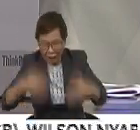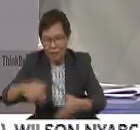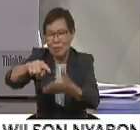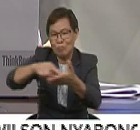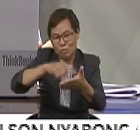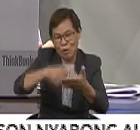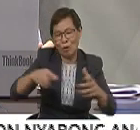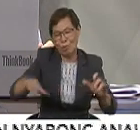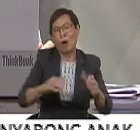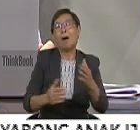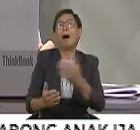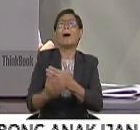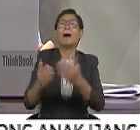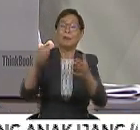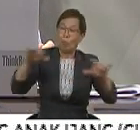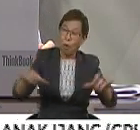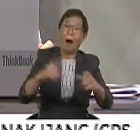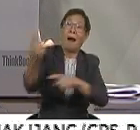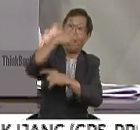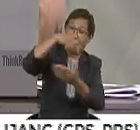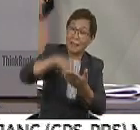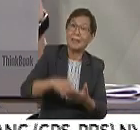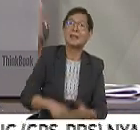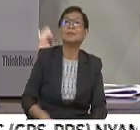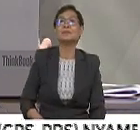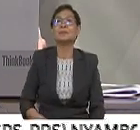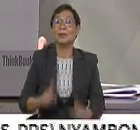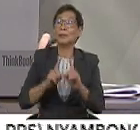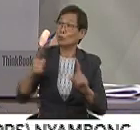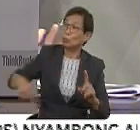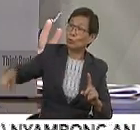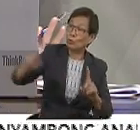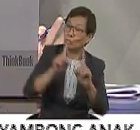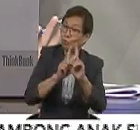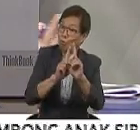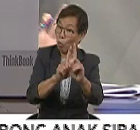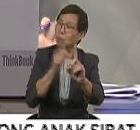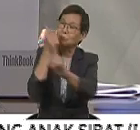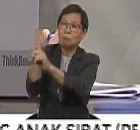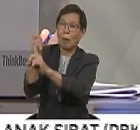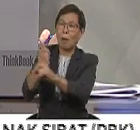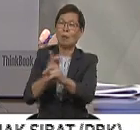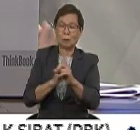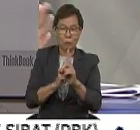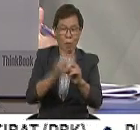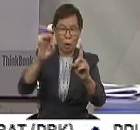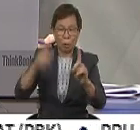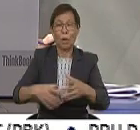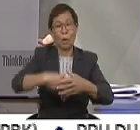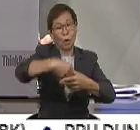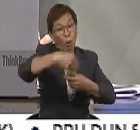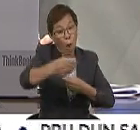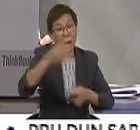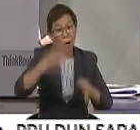hari ini. Biar apapun, yang penting adalah penjagaan SOP anda secara kendiri, kerana dalam situasi kita berada di kawasan awam,